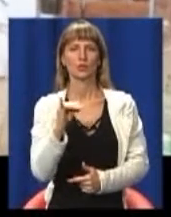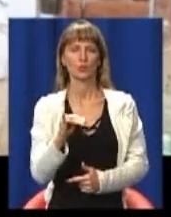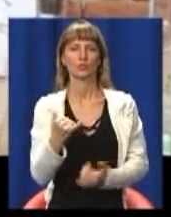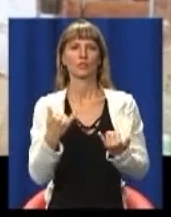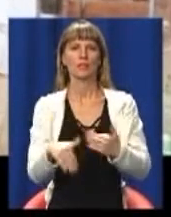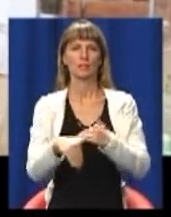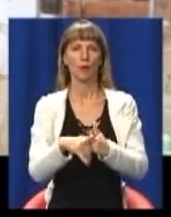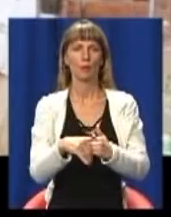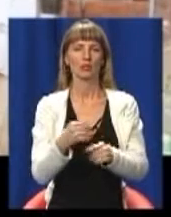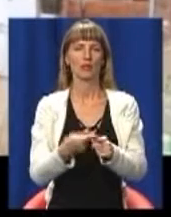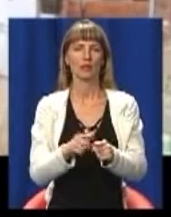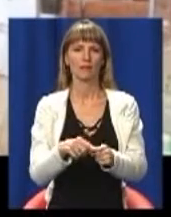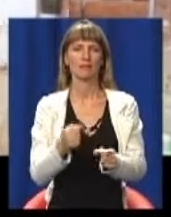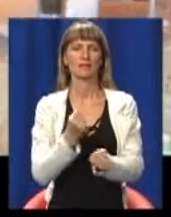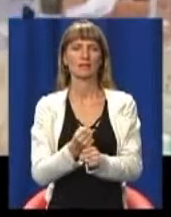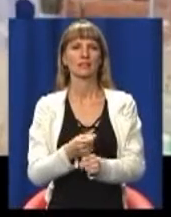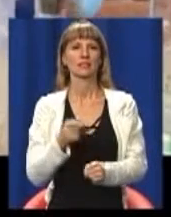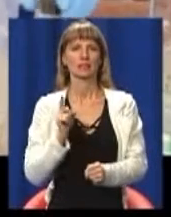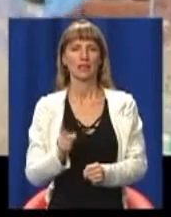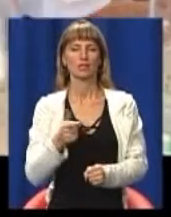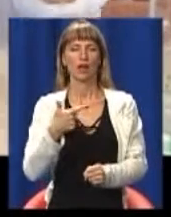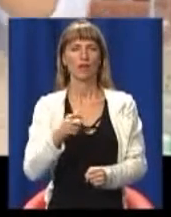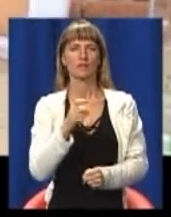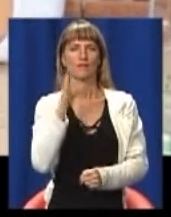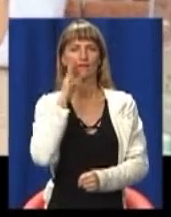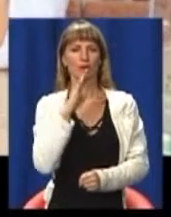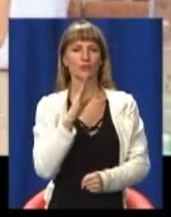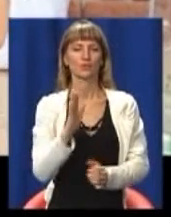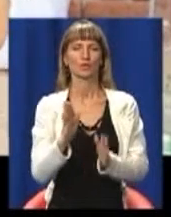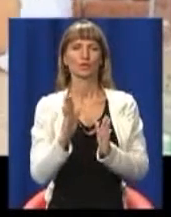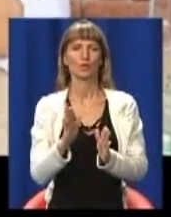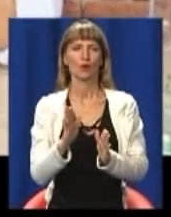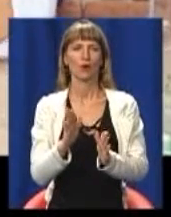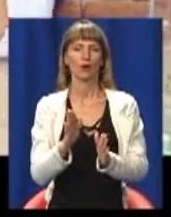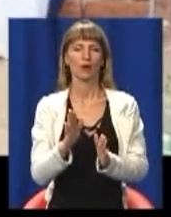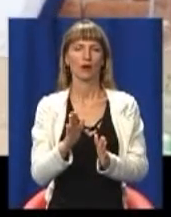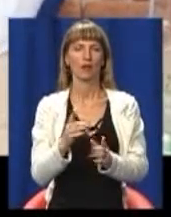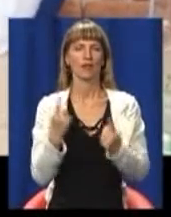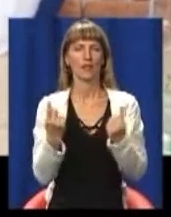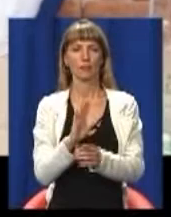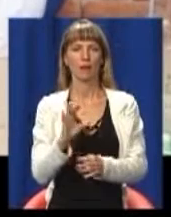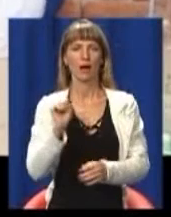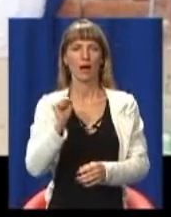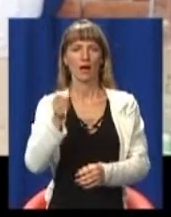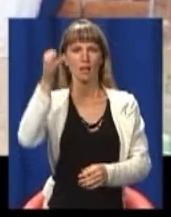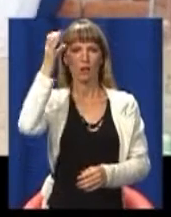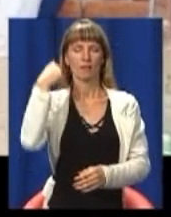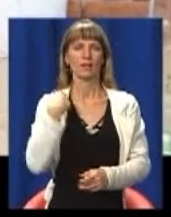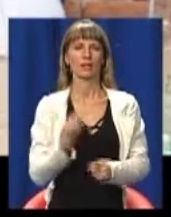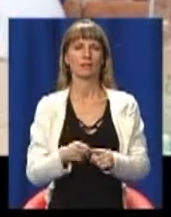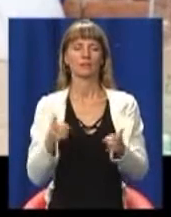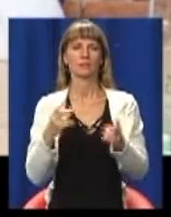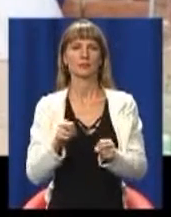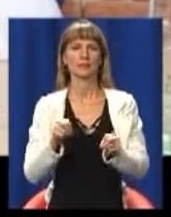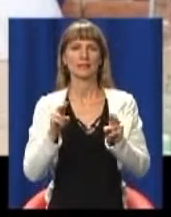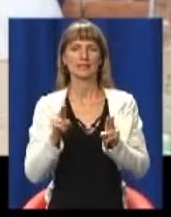за допомогою нього зробимо справжню газовану воду, але тільки не звичайну, а наукову. І для цього нам знадобиться ось така